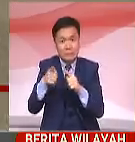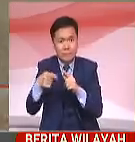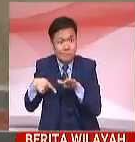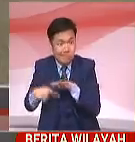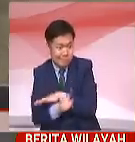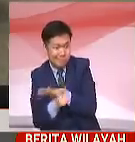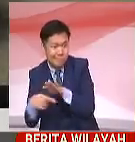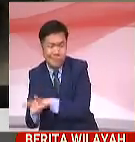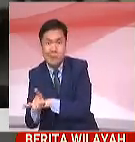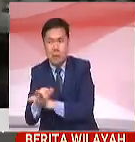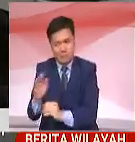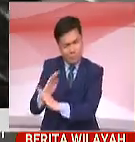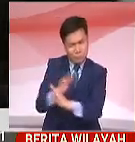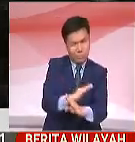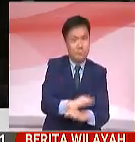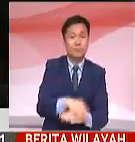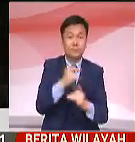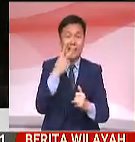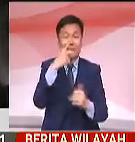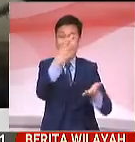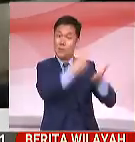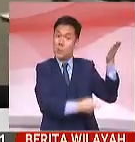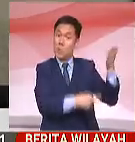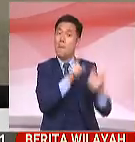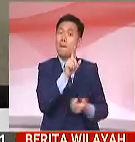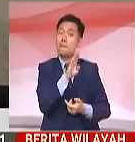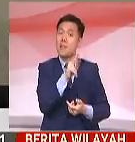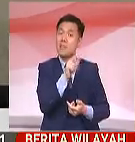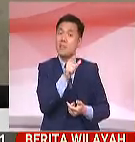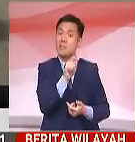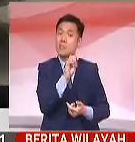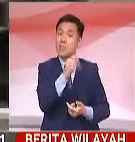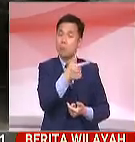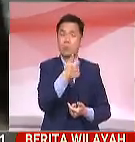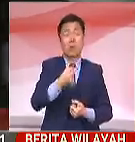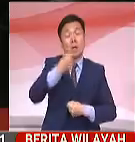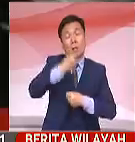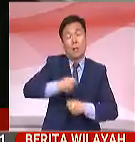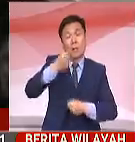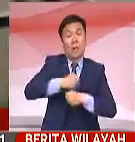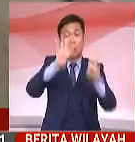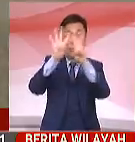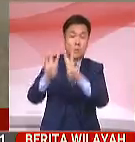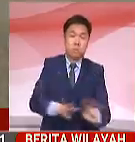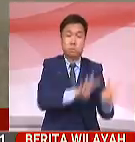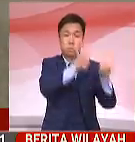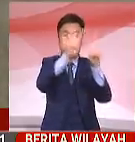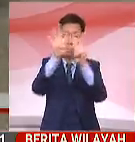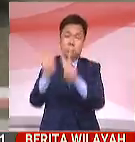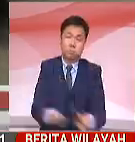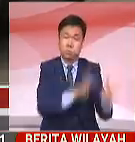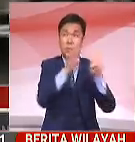tugas petugas barisan hadapan di Tol Bentong ini pada setiap hari tanpa mengenal siang atau malam ataupun hujan